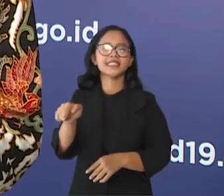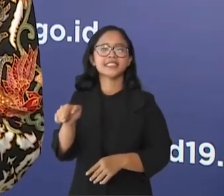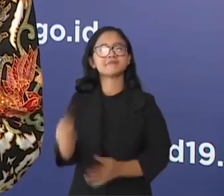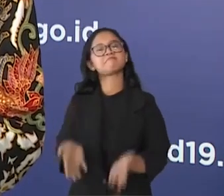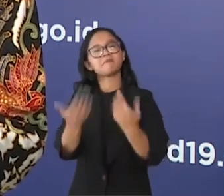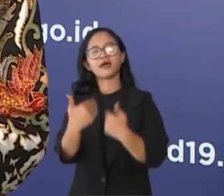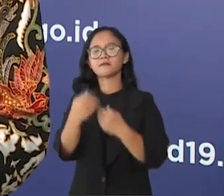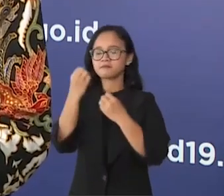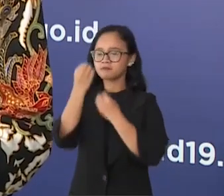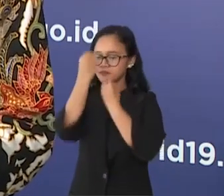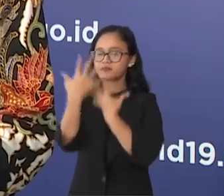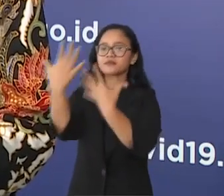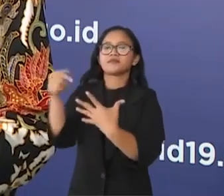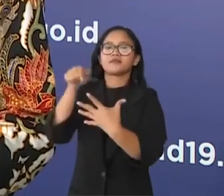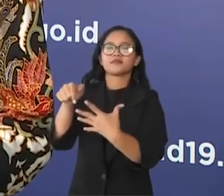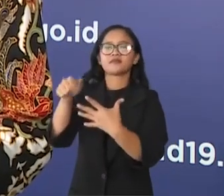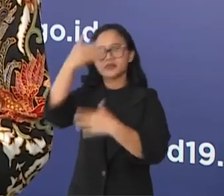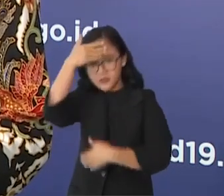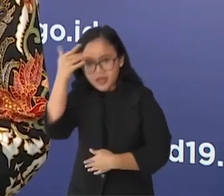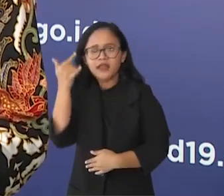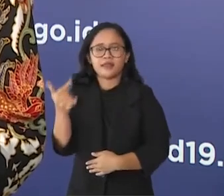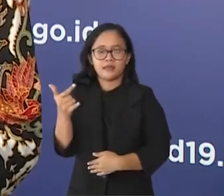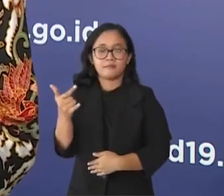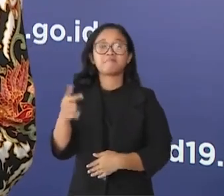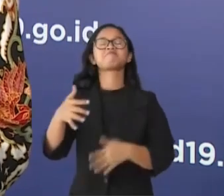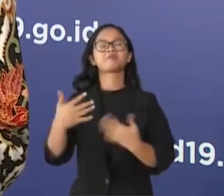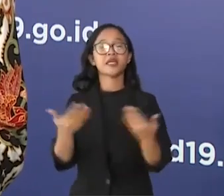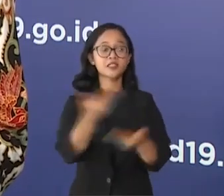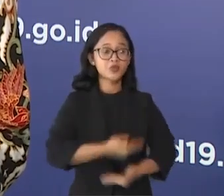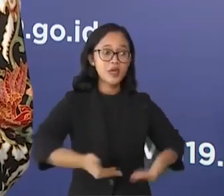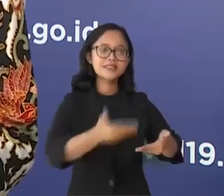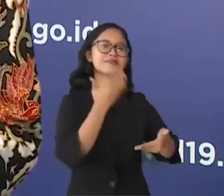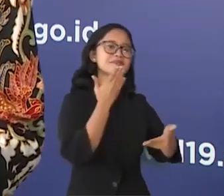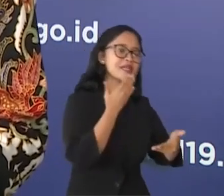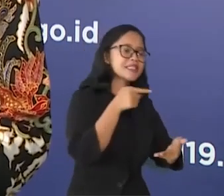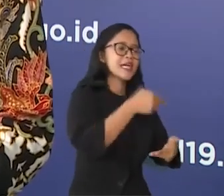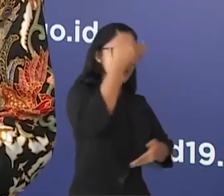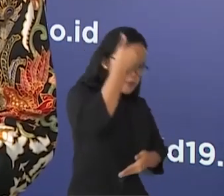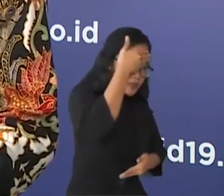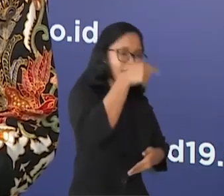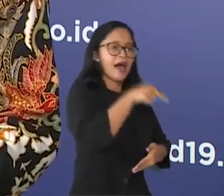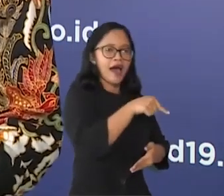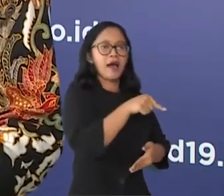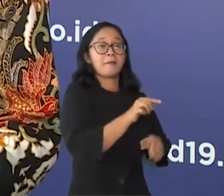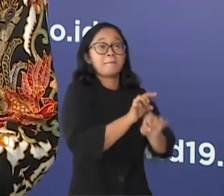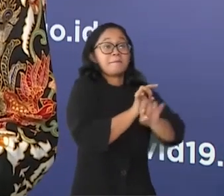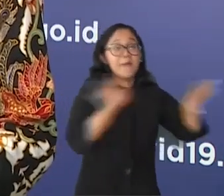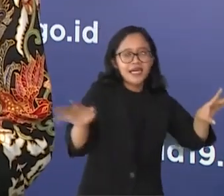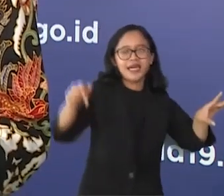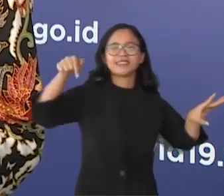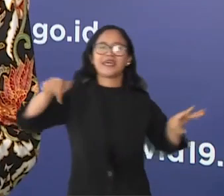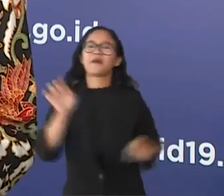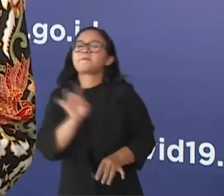saja karena ada kondisi khusus, maka kebiasaan yang kita lakukan di dalam ibadah Ramadan selama ini juga